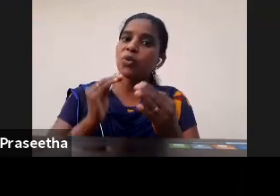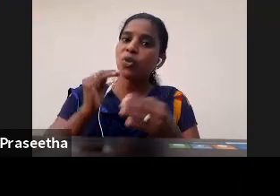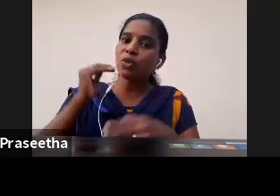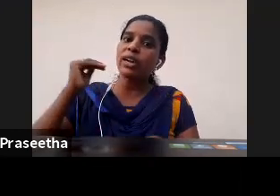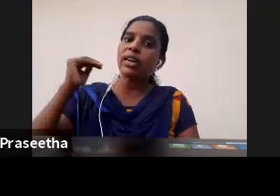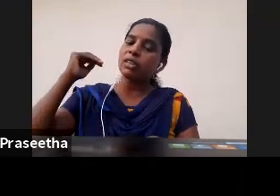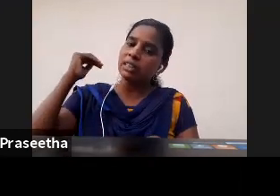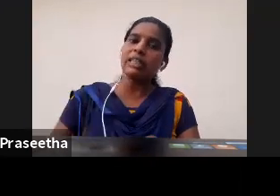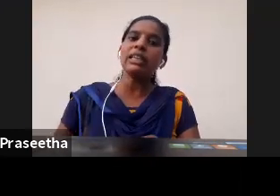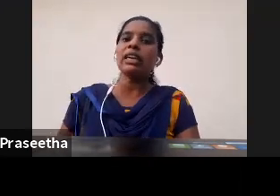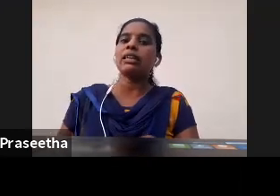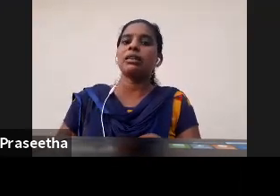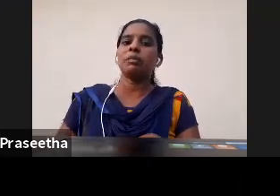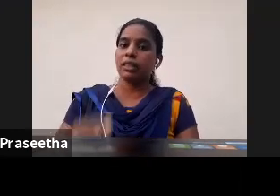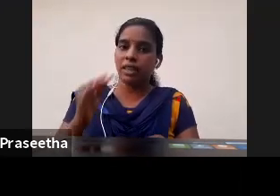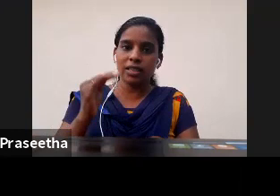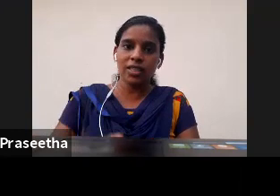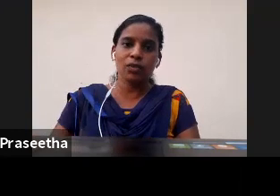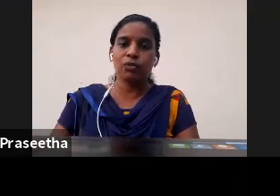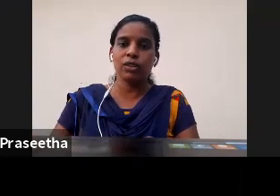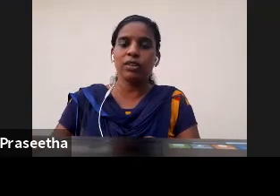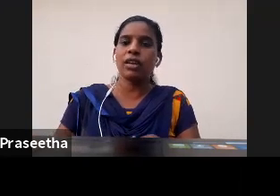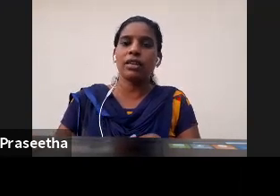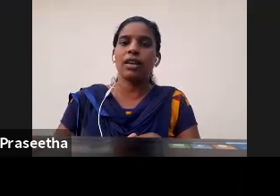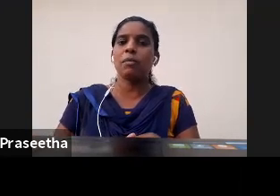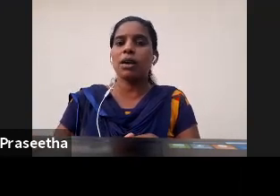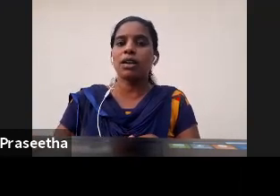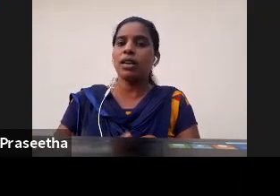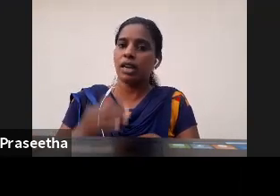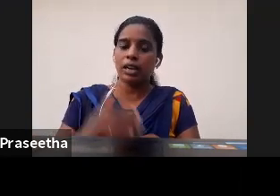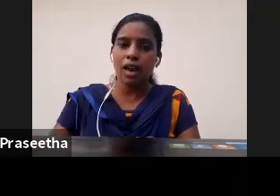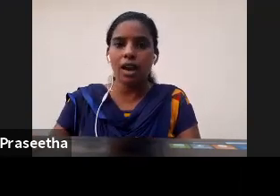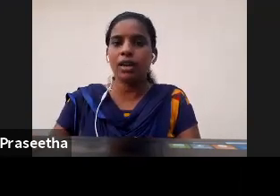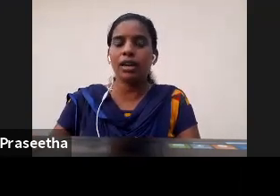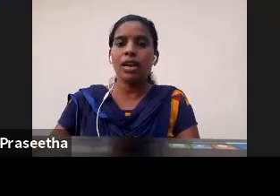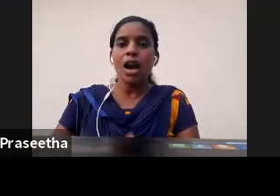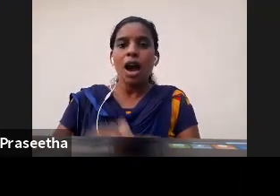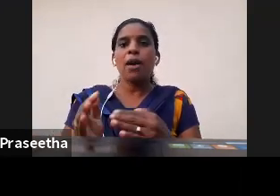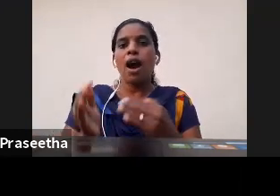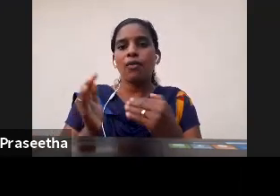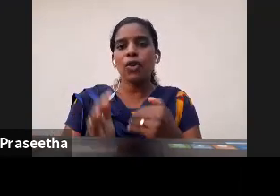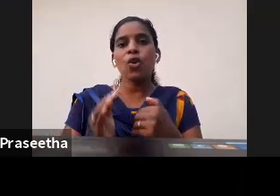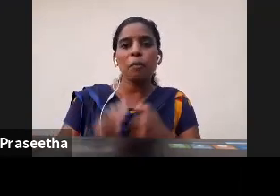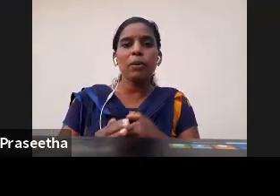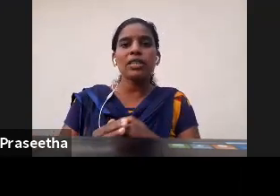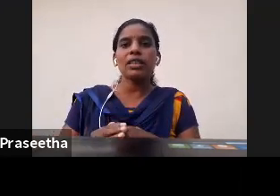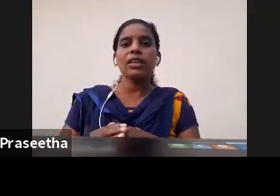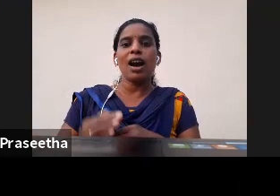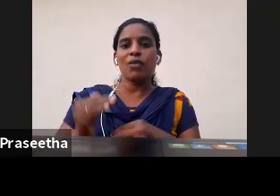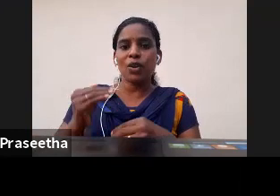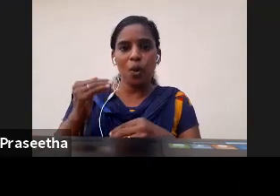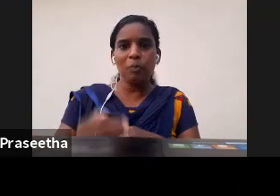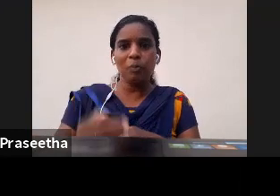തന്നെ മുന്നോട്ട് വരേണ്ടവർ തന്നെയാണ് പ്രത്യേകിച്ച് ഡെഫ് ആയിട്ടുള്ള മക്കള് അല്ലെങ്കിൽ ആളുകള്. അപ്പൊ അവരോടൊപ്പം